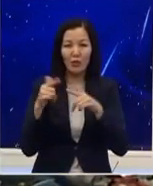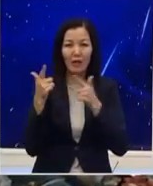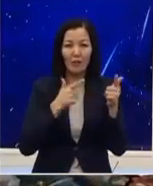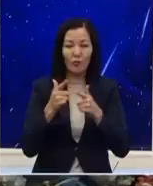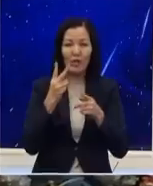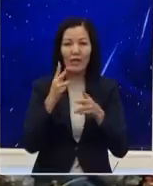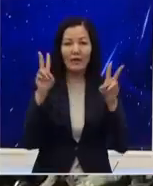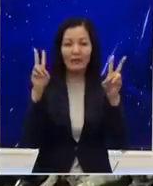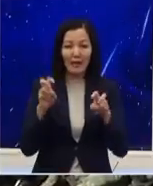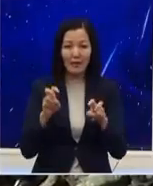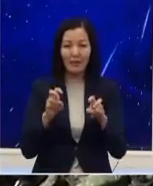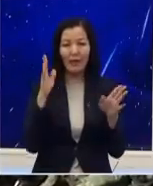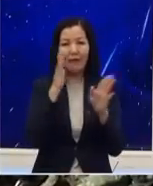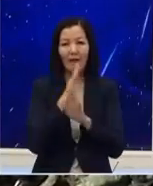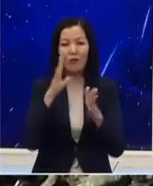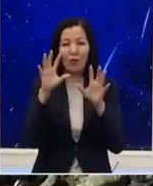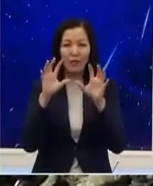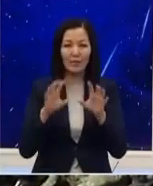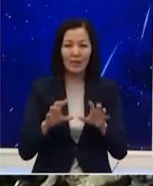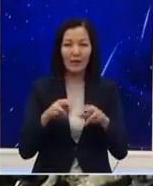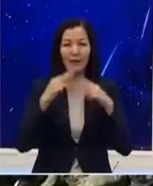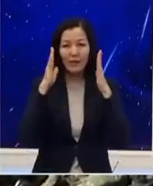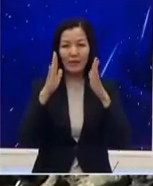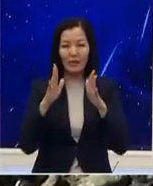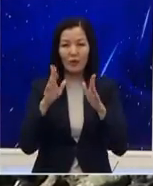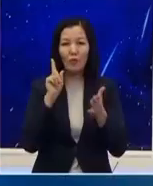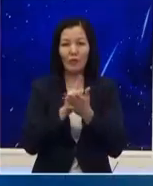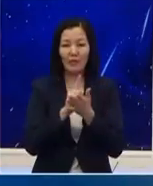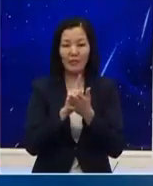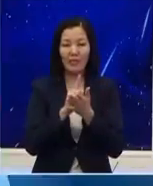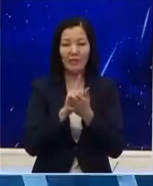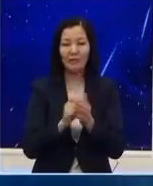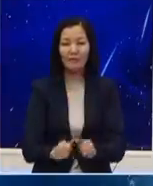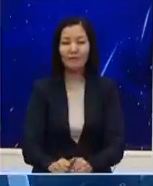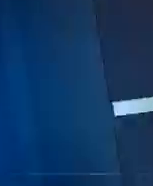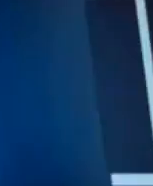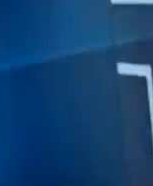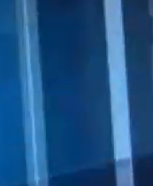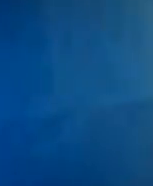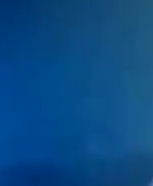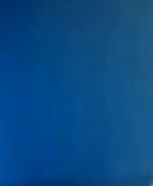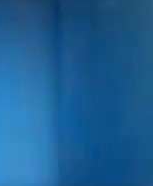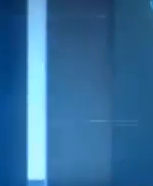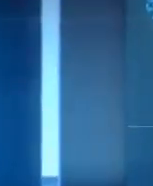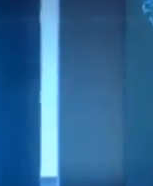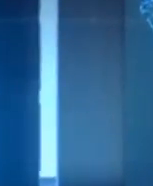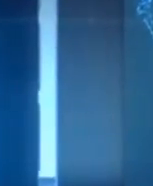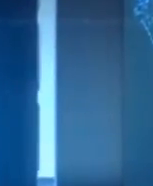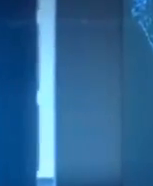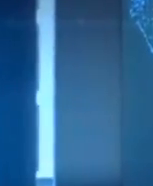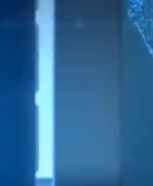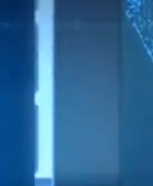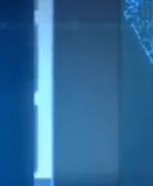мәселеде де экологиялық кодекс шарттары ескерілуі міндеттелді. Меруерт Қыдырбайқызы, Жасұлан Шымкенже, Жетісу